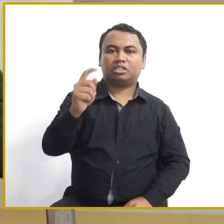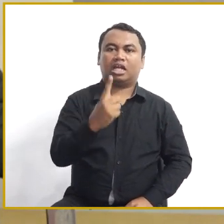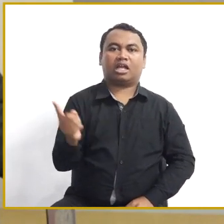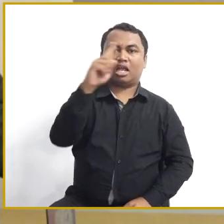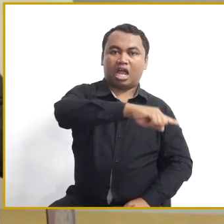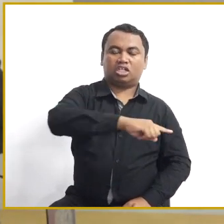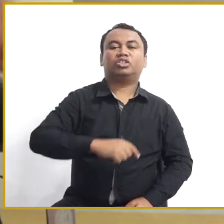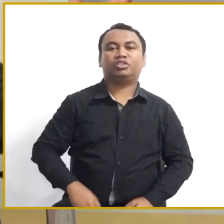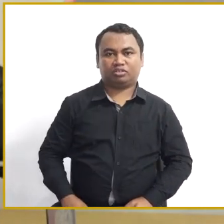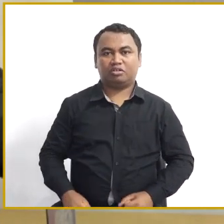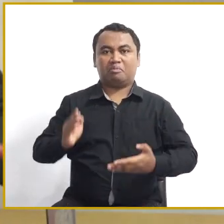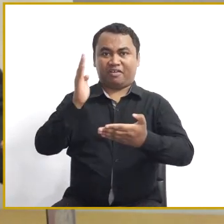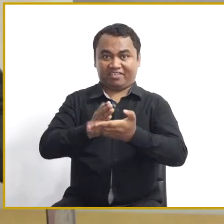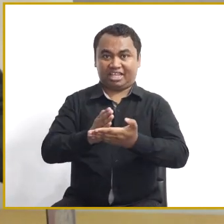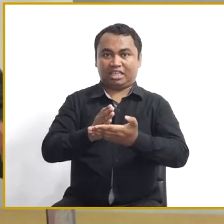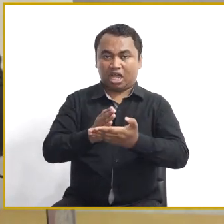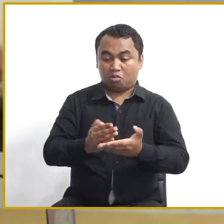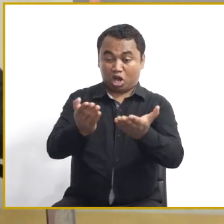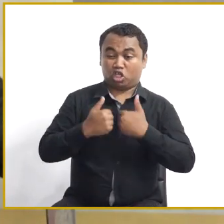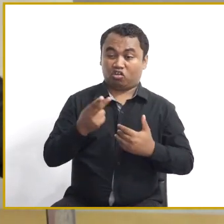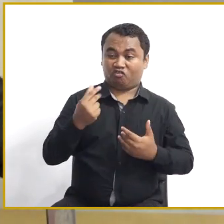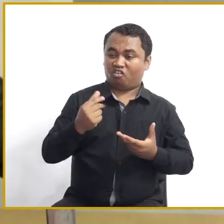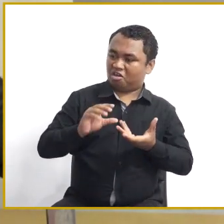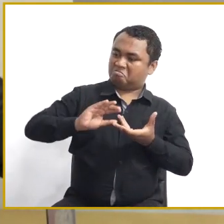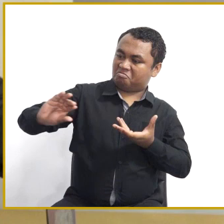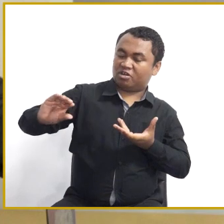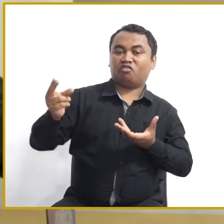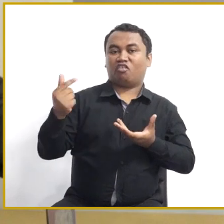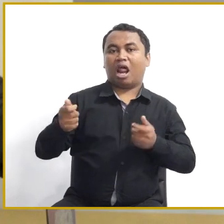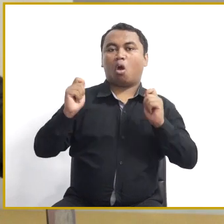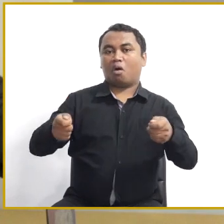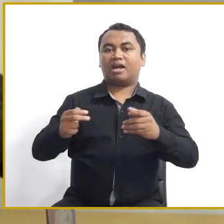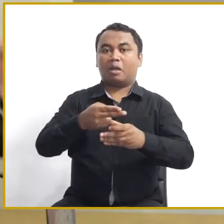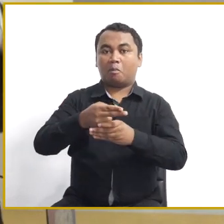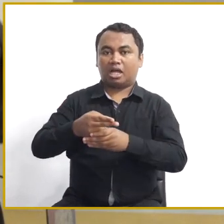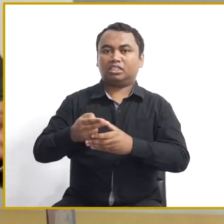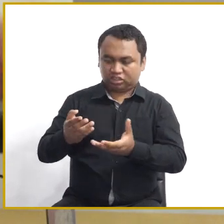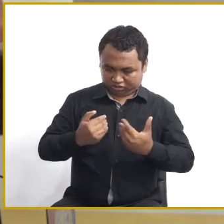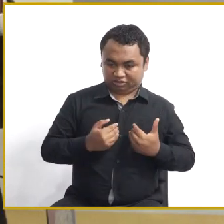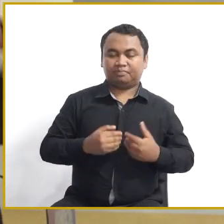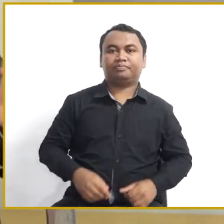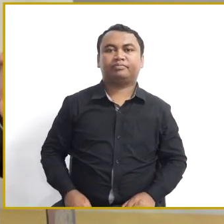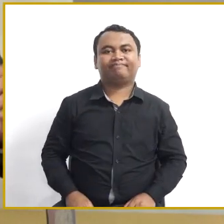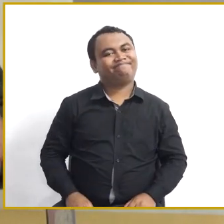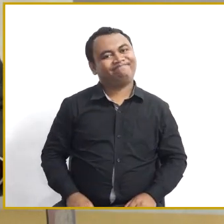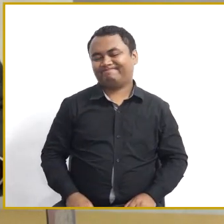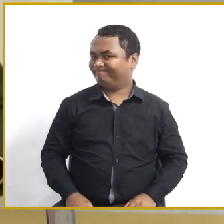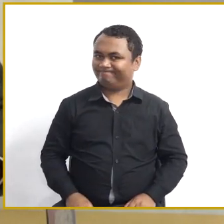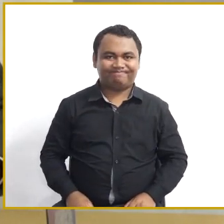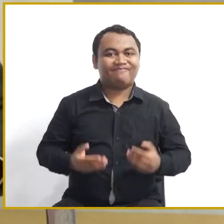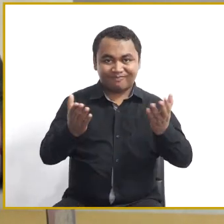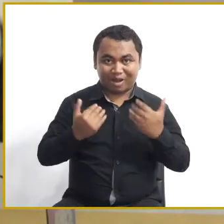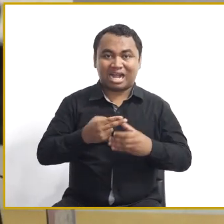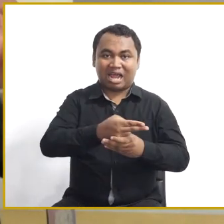dia manao afery izy 1 milliard no mivoaka avy eo a mahazo tombony izy, fa ny manam-basy no manao